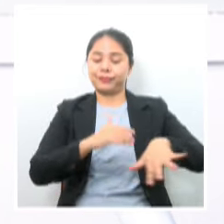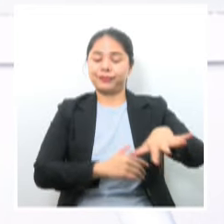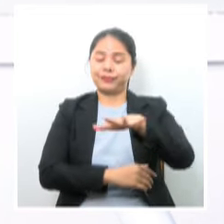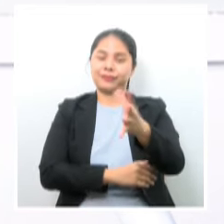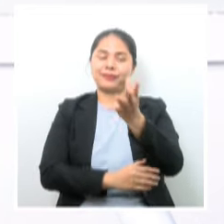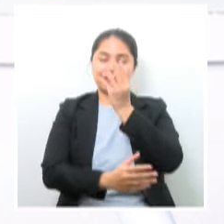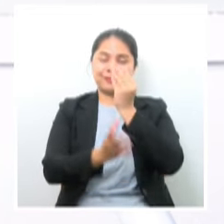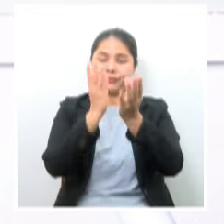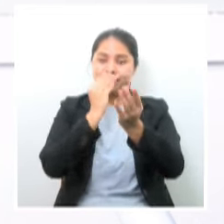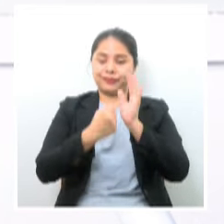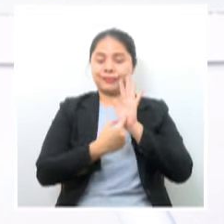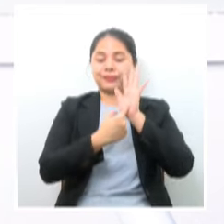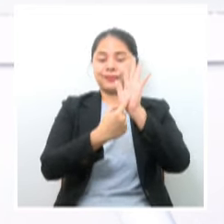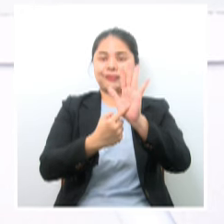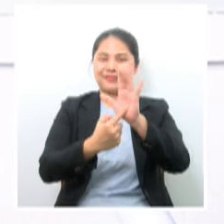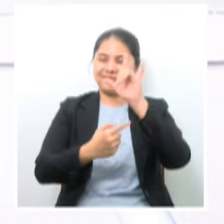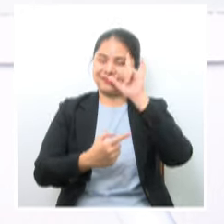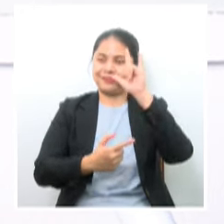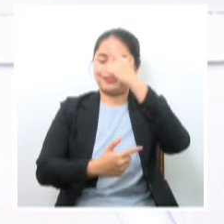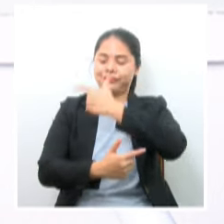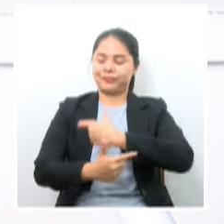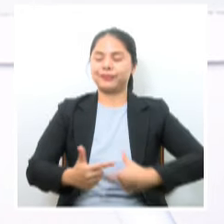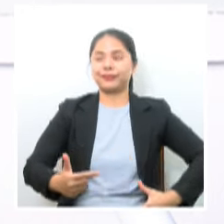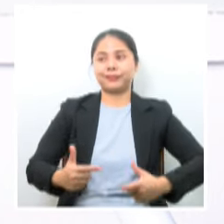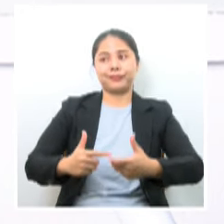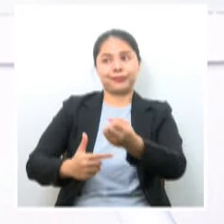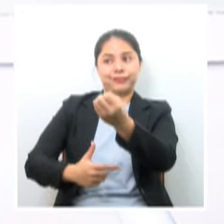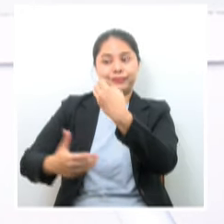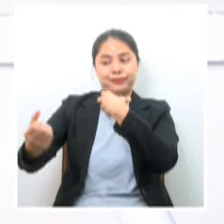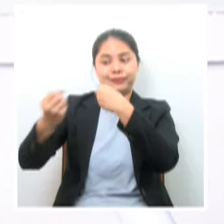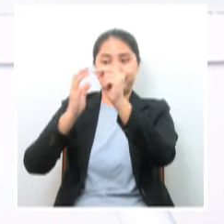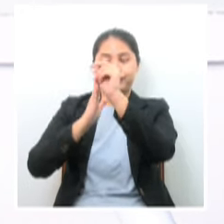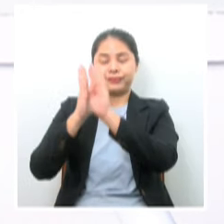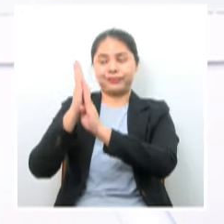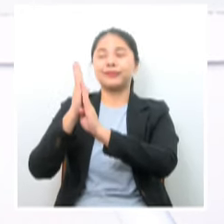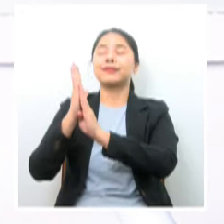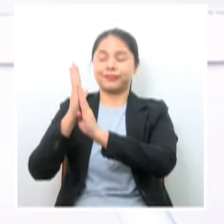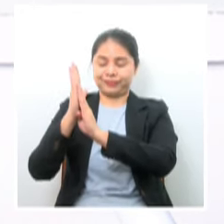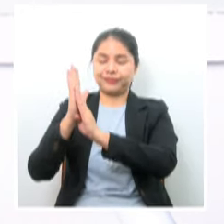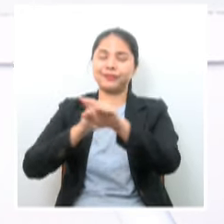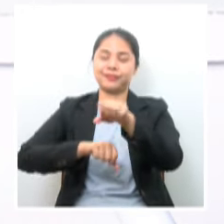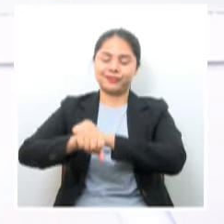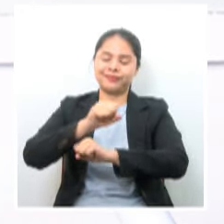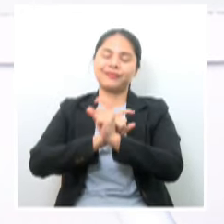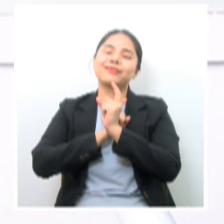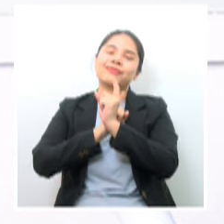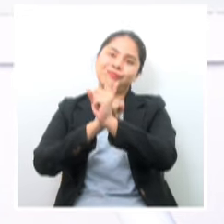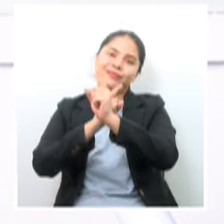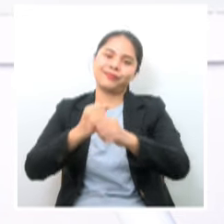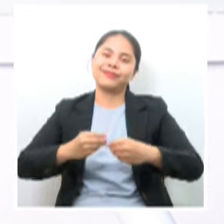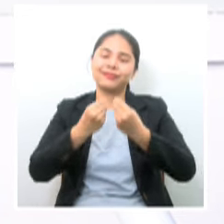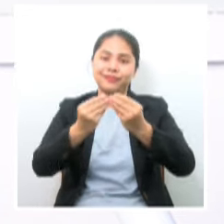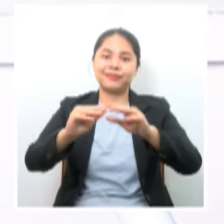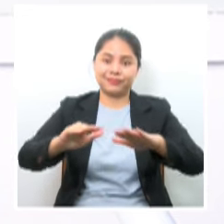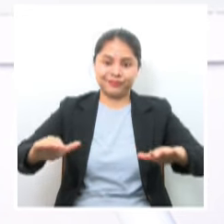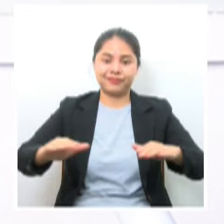ราโชบายด้านการศึกษาของในหลวงรัชกาลที่10นะคะลงสู่การปฏิบัติเพื่อเป็นการเสริมสร้างทักษะอาชีพให้กับนักเรียนนั่นเองค่ะท่านผู้ช